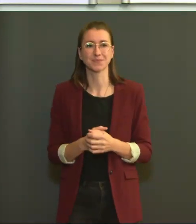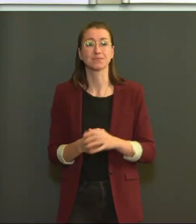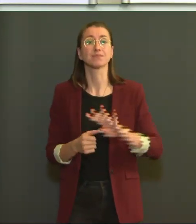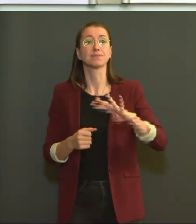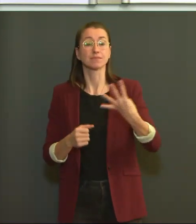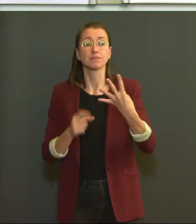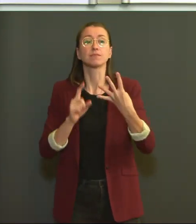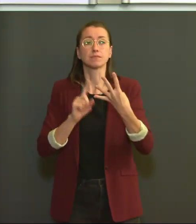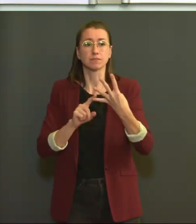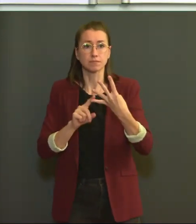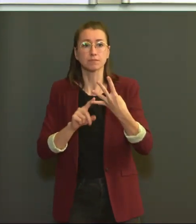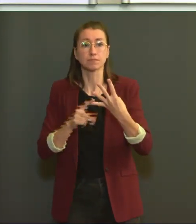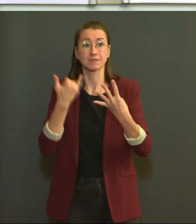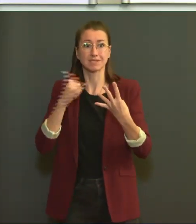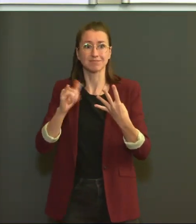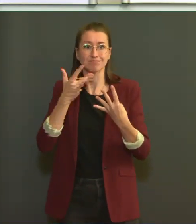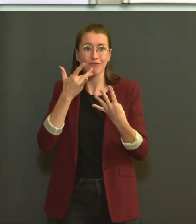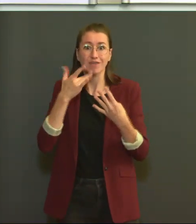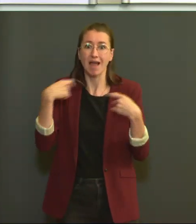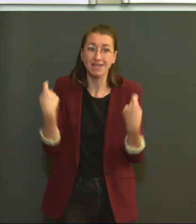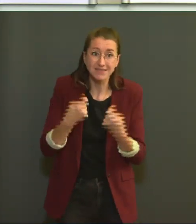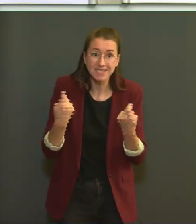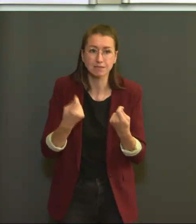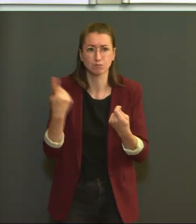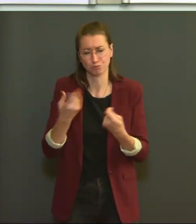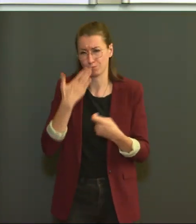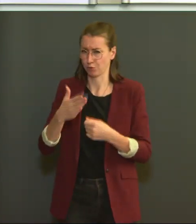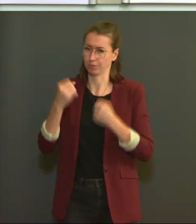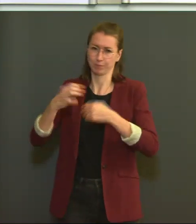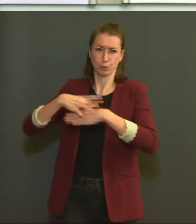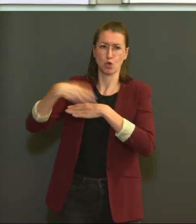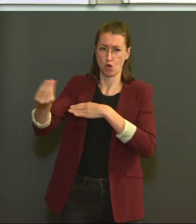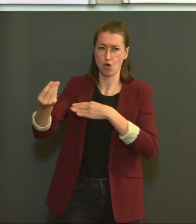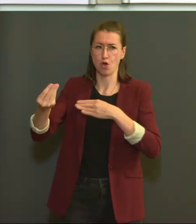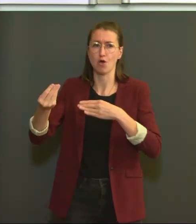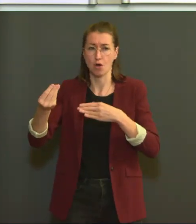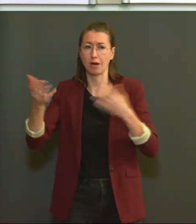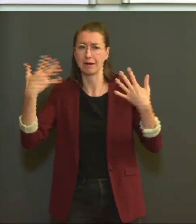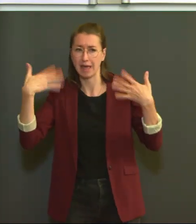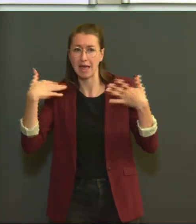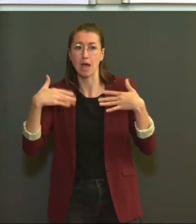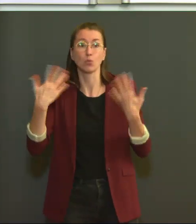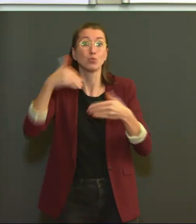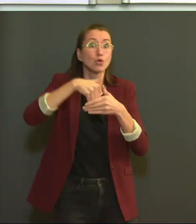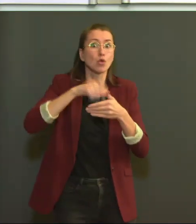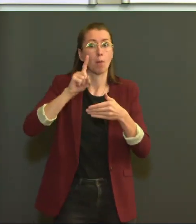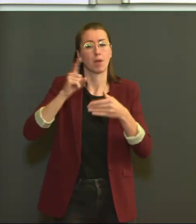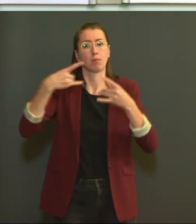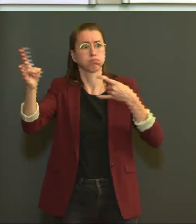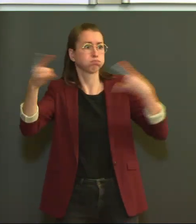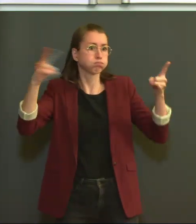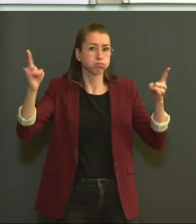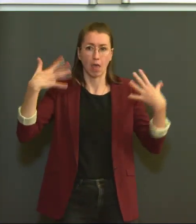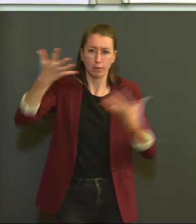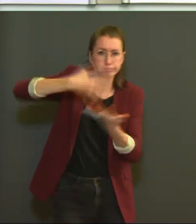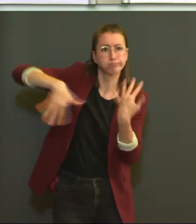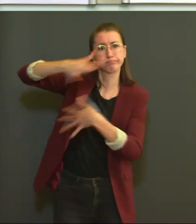vos activités à l'extérieur ou dans des endroits aérés. 5.